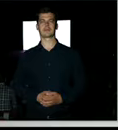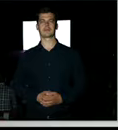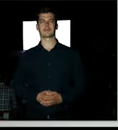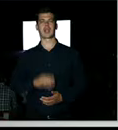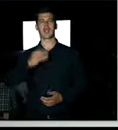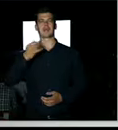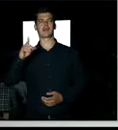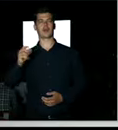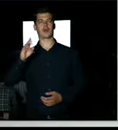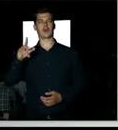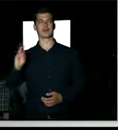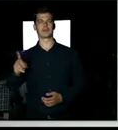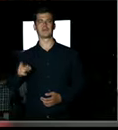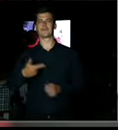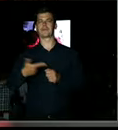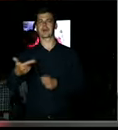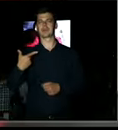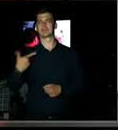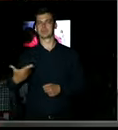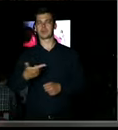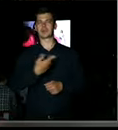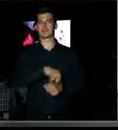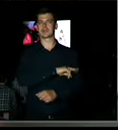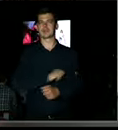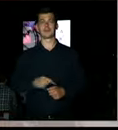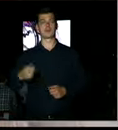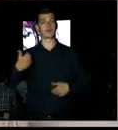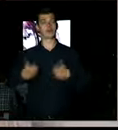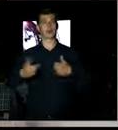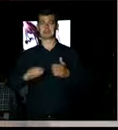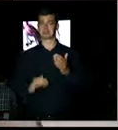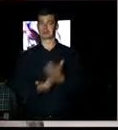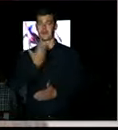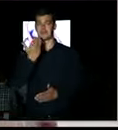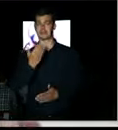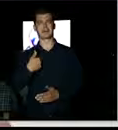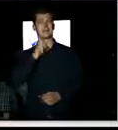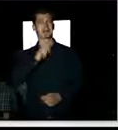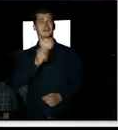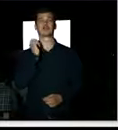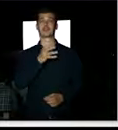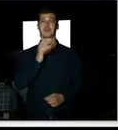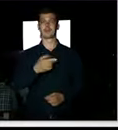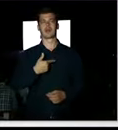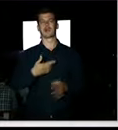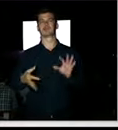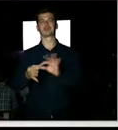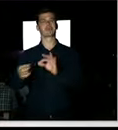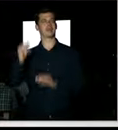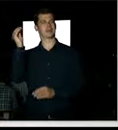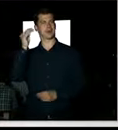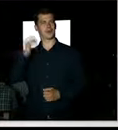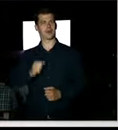Emilia Kroc, 22 lata, Poznań. Konkurs Miss jest dla mnie czymś zupełnie nowym, ponieważ na co dzień jestem związana ze światem nauki,